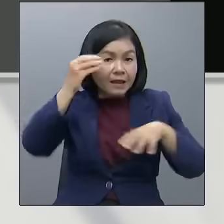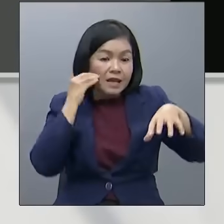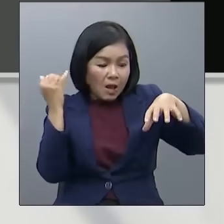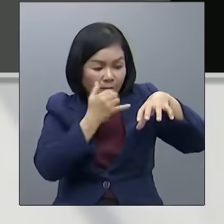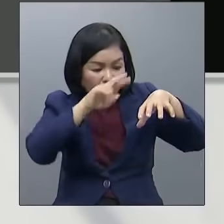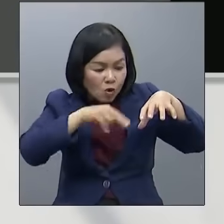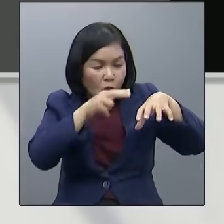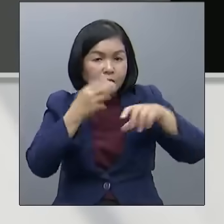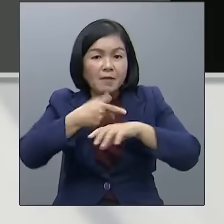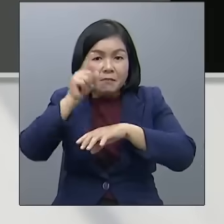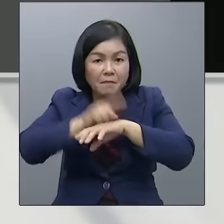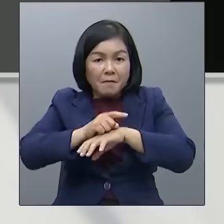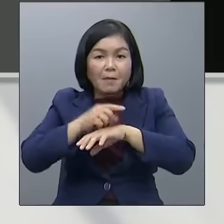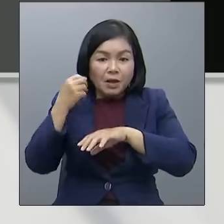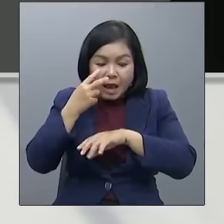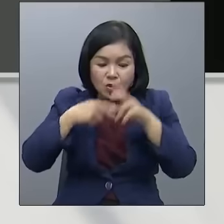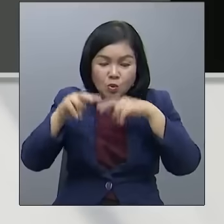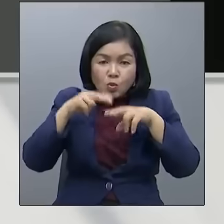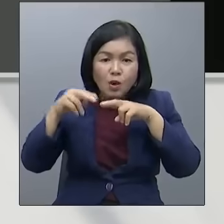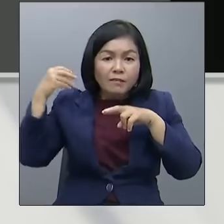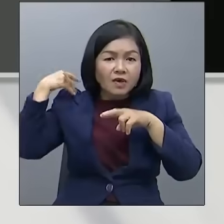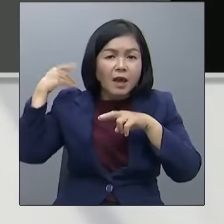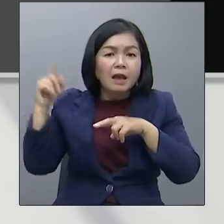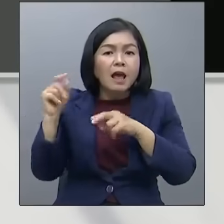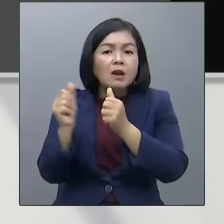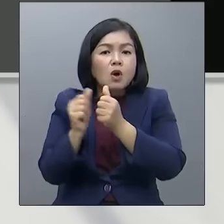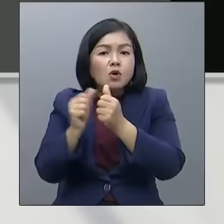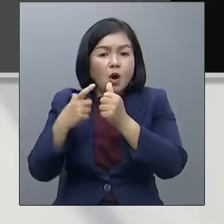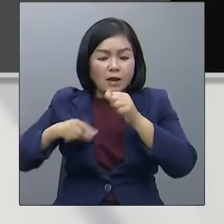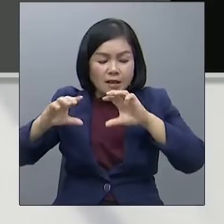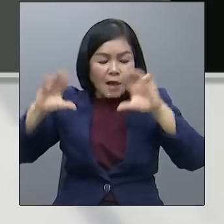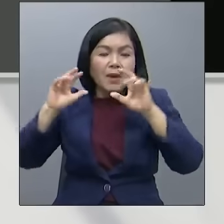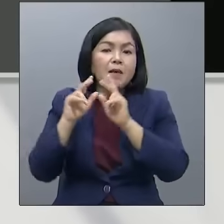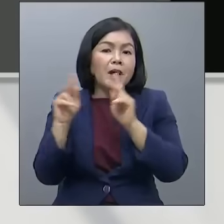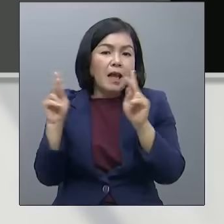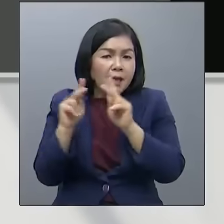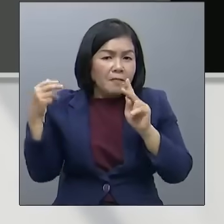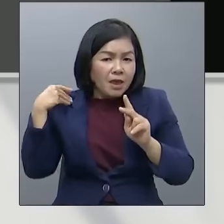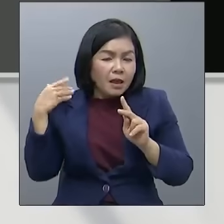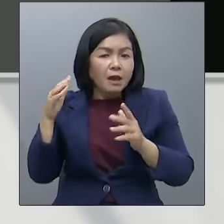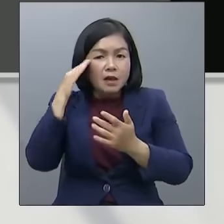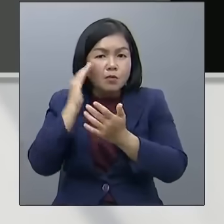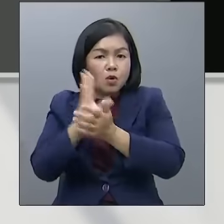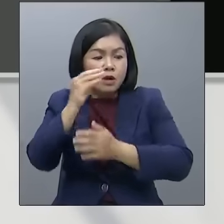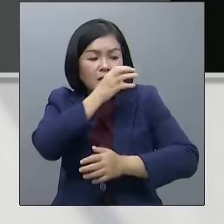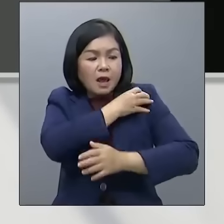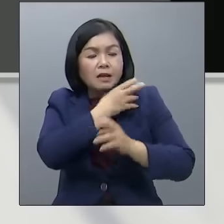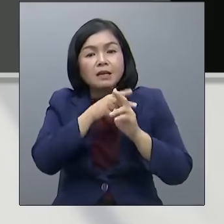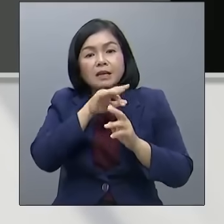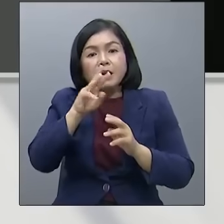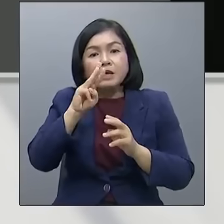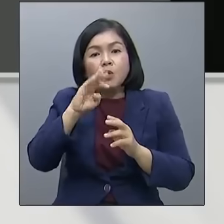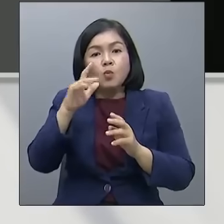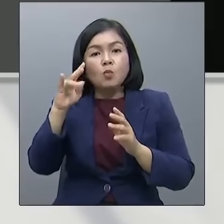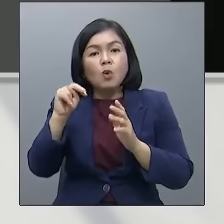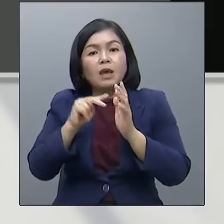นั่งเป็นประธานมีคุณชาติพงศ์จิรพันธ์อดีตรองอัยการสูงสุดเป็นกรรมการแล้วก็มีพลตำรวจเอกวินัยทองสองเป็นเลข